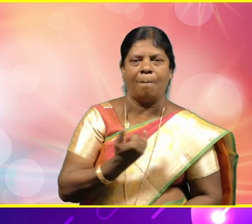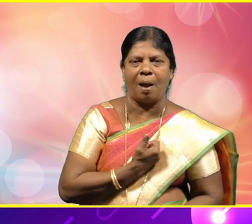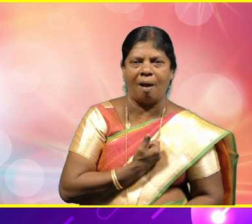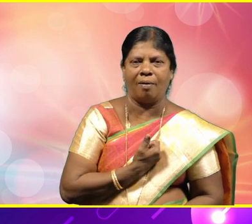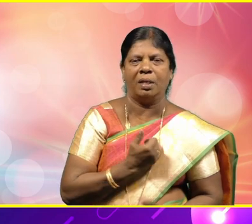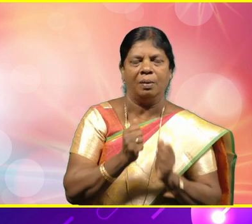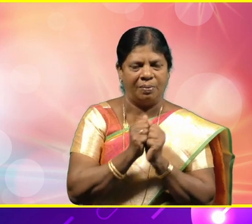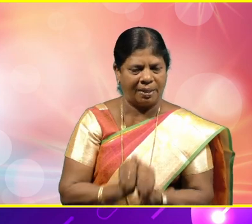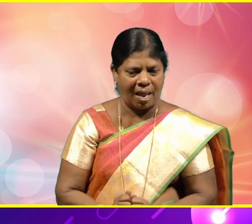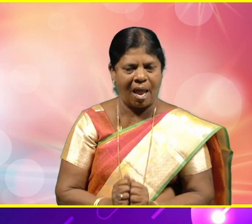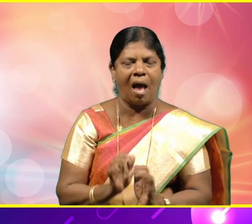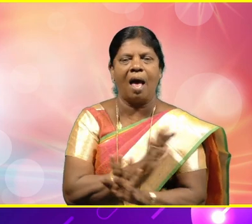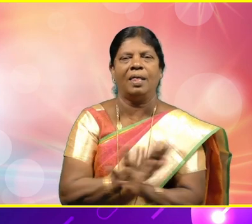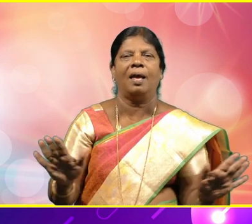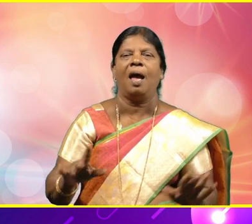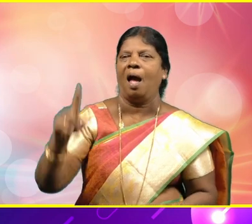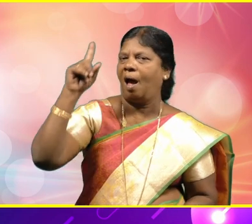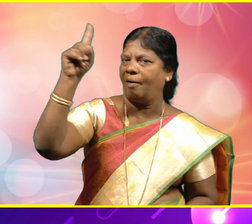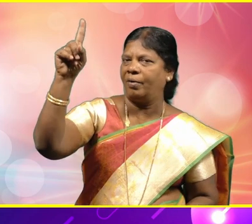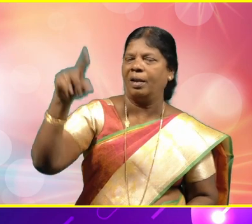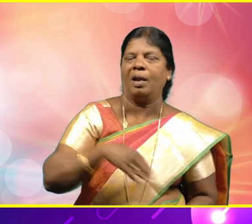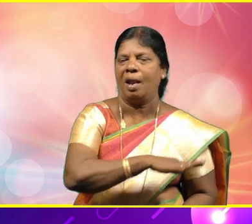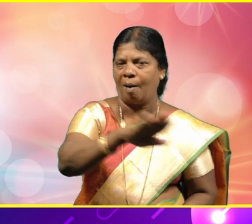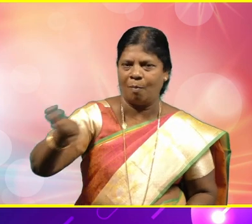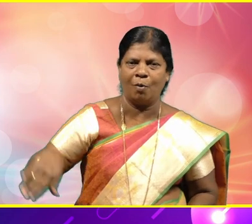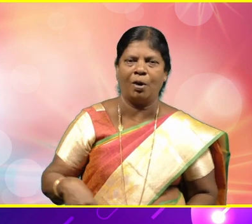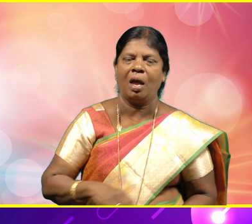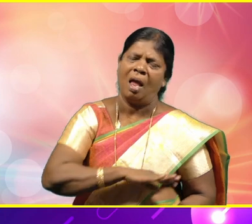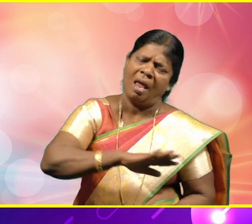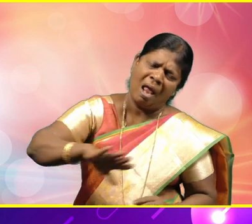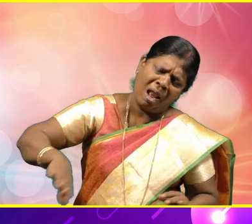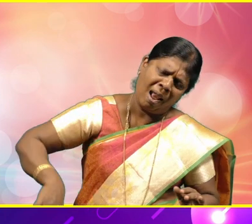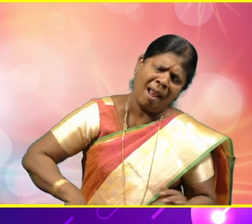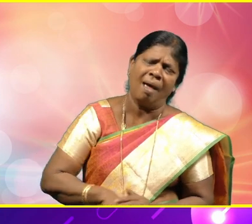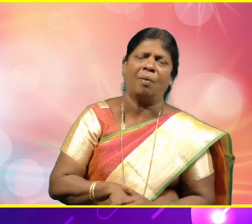ஏற்றுக்கொண்டார். பாவம் செய்யாத அவர் நம்முடைய